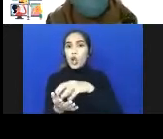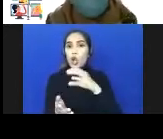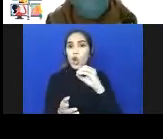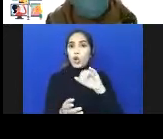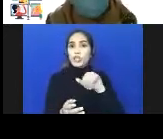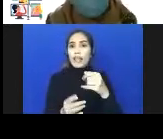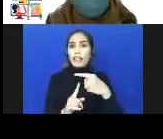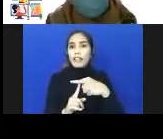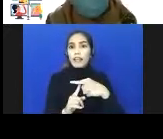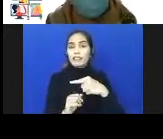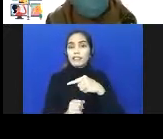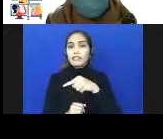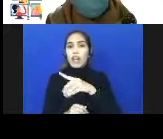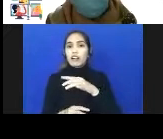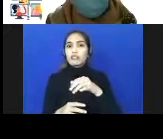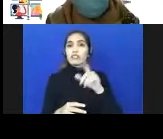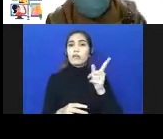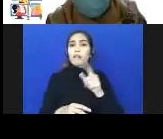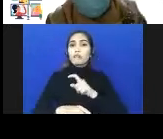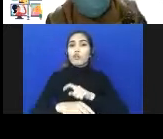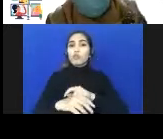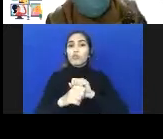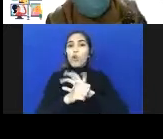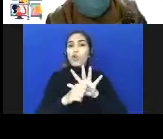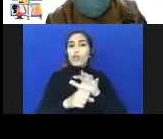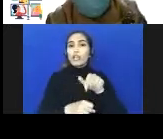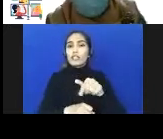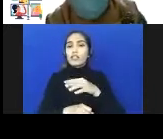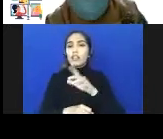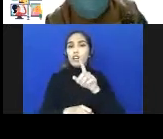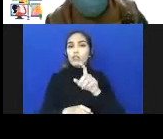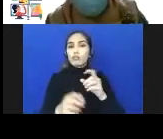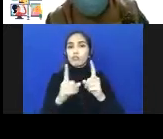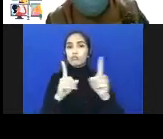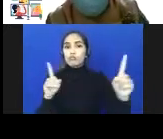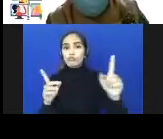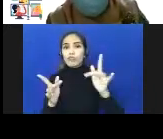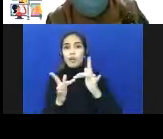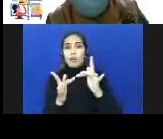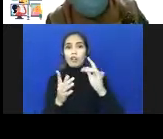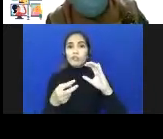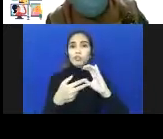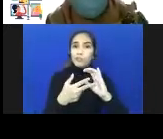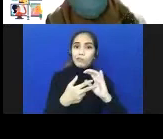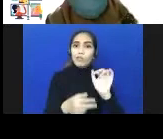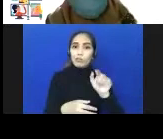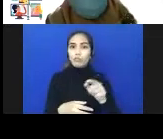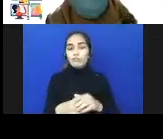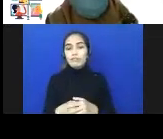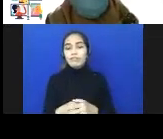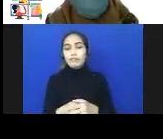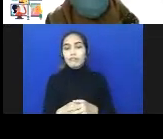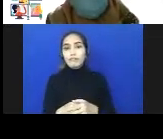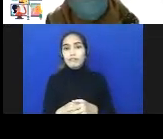Karena dalam masa pandemi, jadi dilaksanakan daring dan luring ya. Jadi untuk Dr. Ade sendiri,